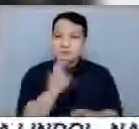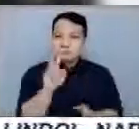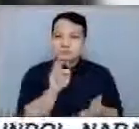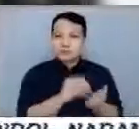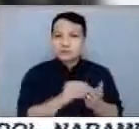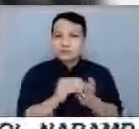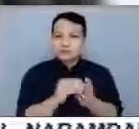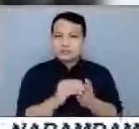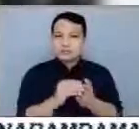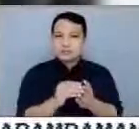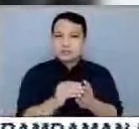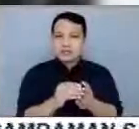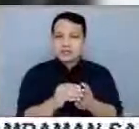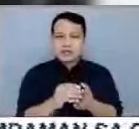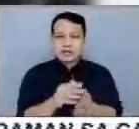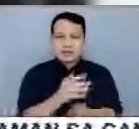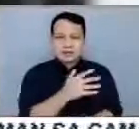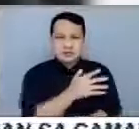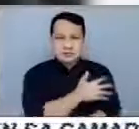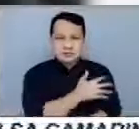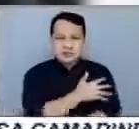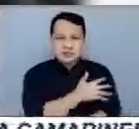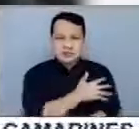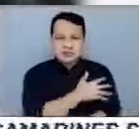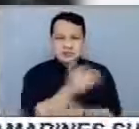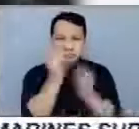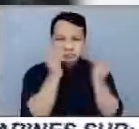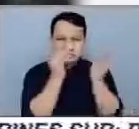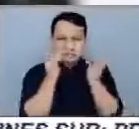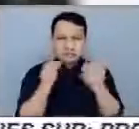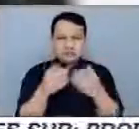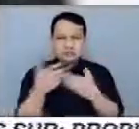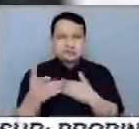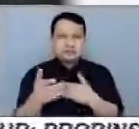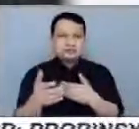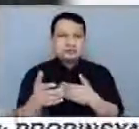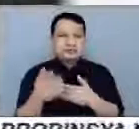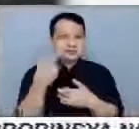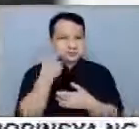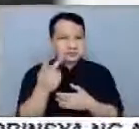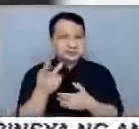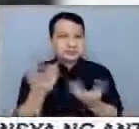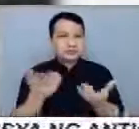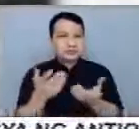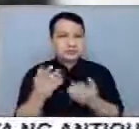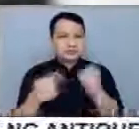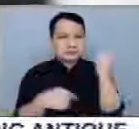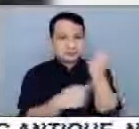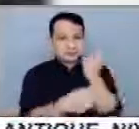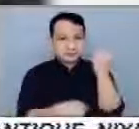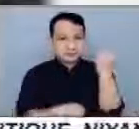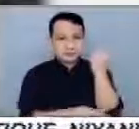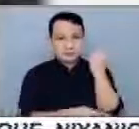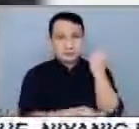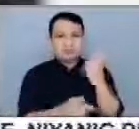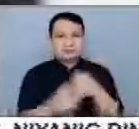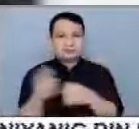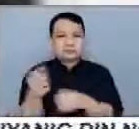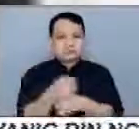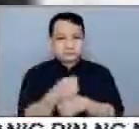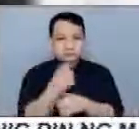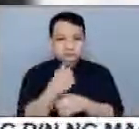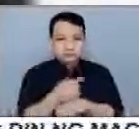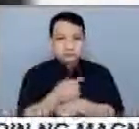ng Sadanga Police sa Sitio Uwayen. Nasukote dito ang 5 suspect habang na-recover din sa van ang nasa 16 na gamit